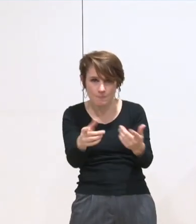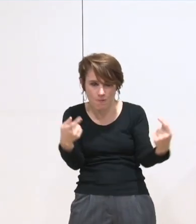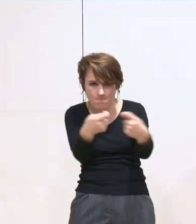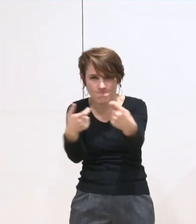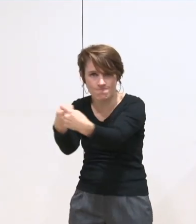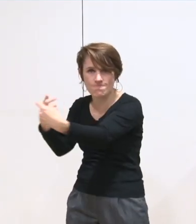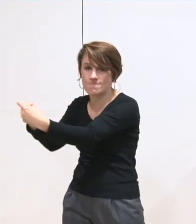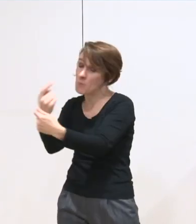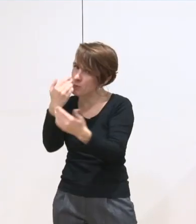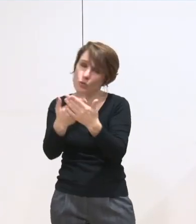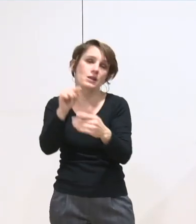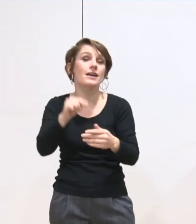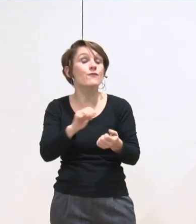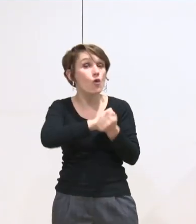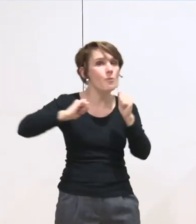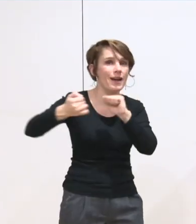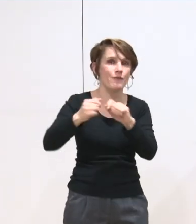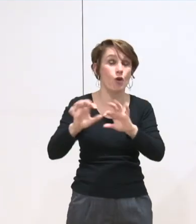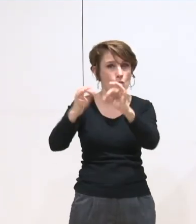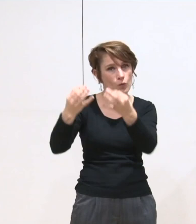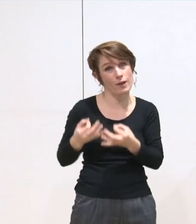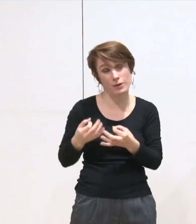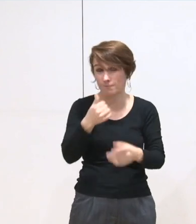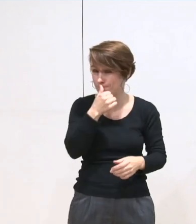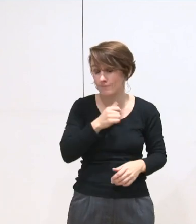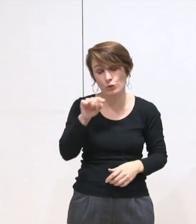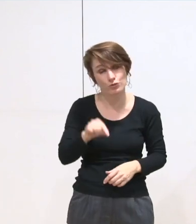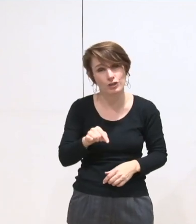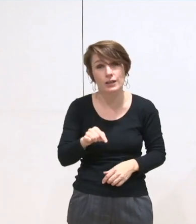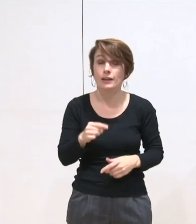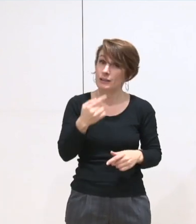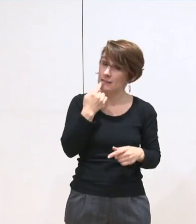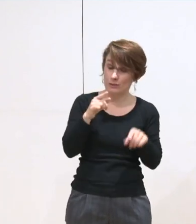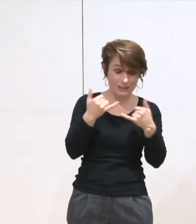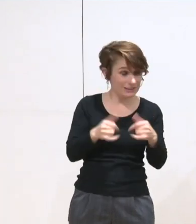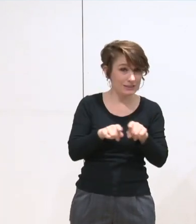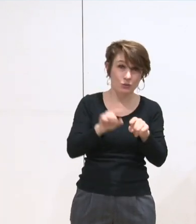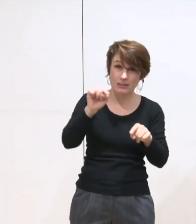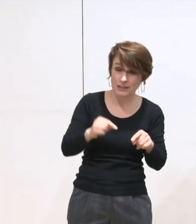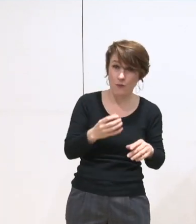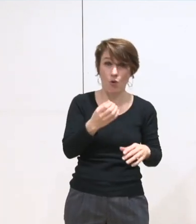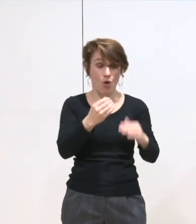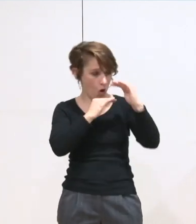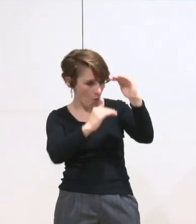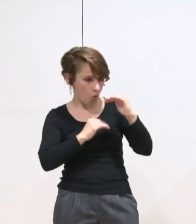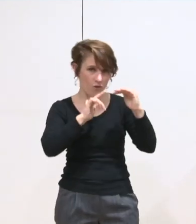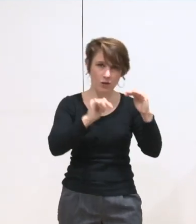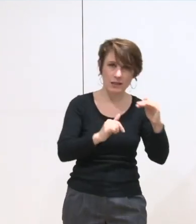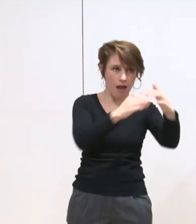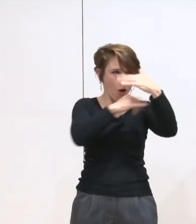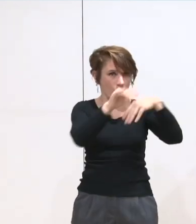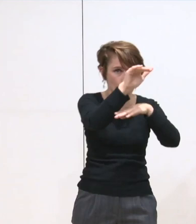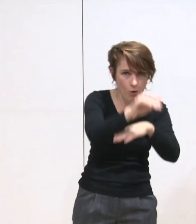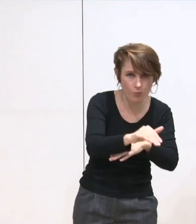est nécessaire. Ici aussi, cela doit être bon pour l'environnement, bon pour l'emploi et bon pour la confiance. Cette